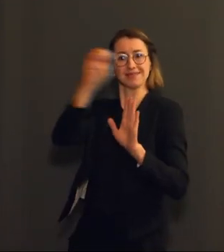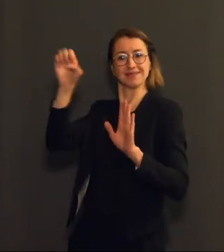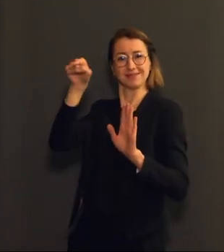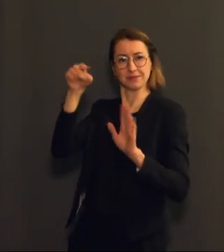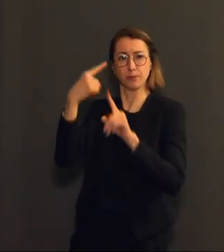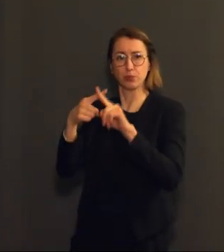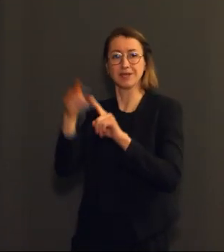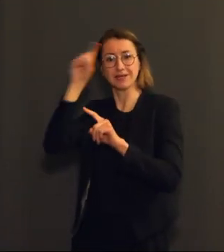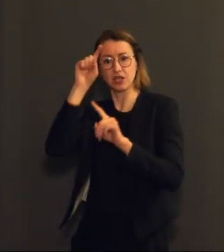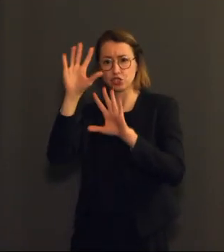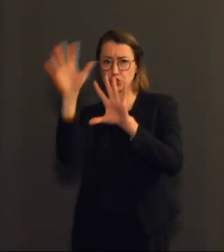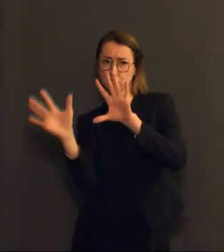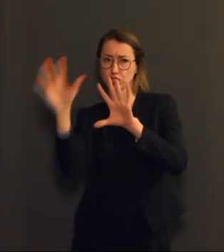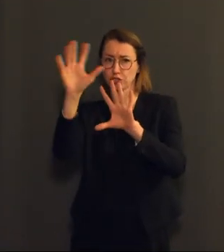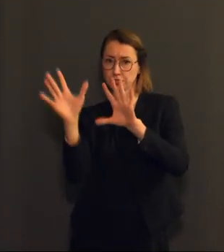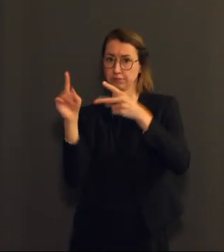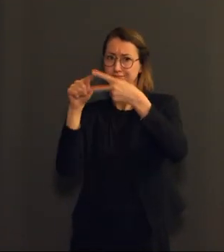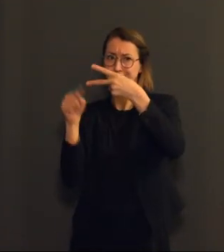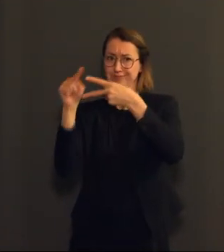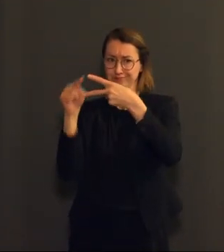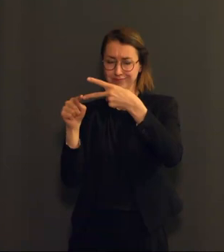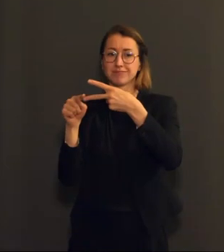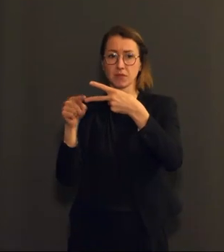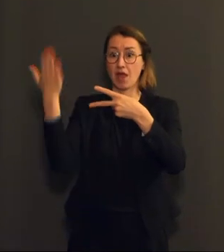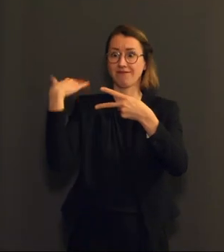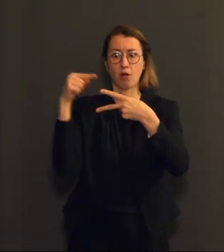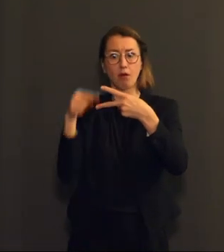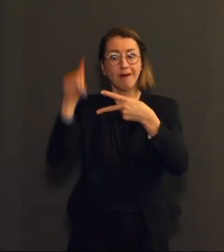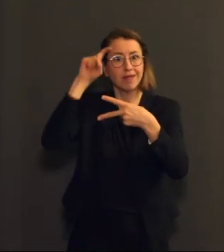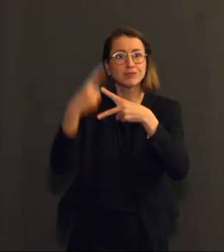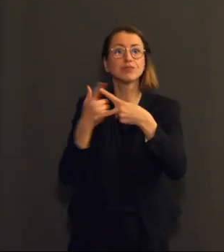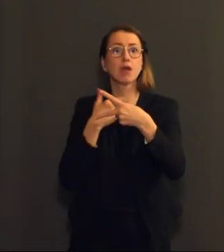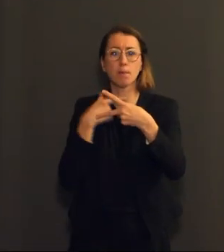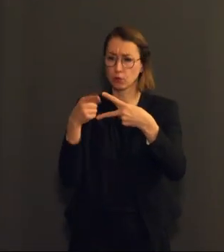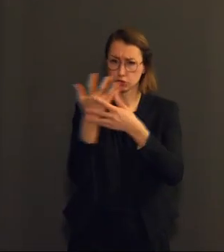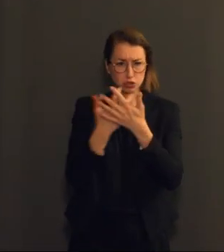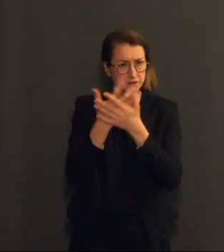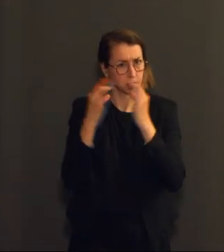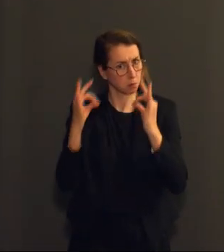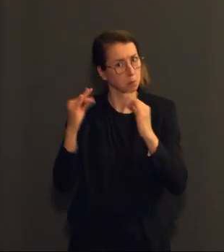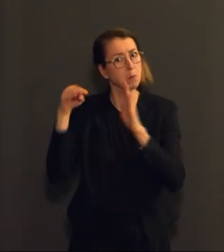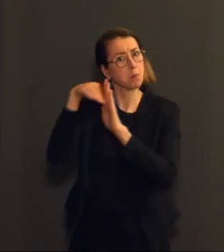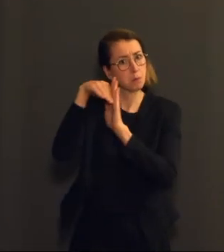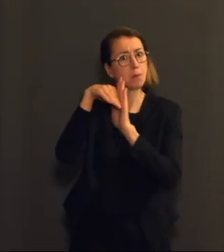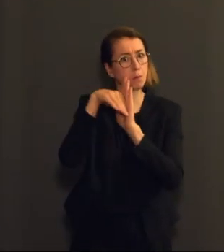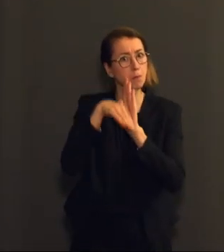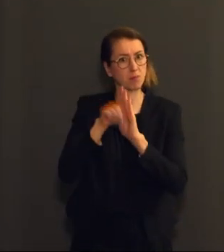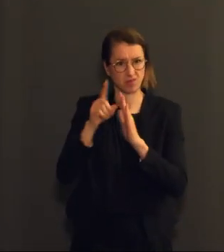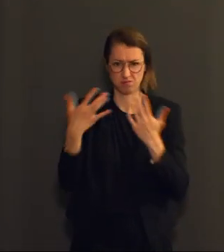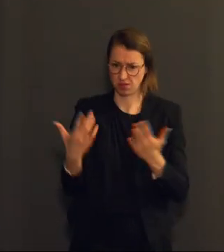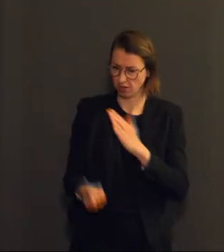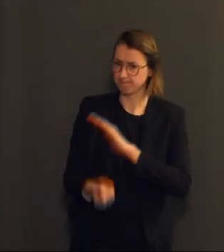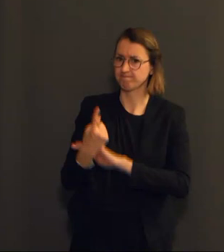Liège, qui étaient deux provinces qui performaient particulièrement bien jusqu'il y a peu avec des bons résultats, mais qui montrent maintenant des augmentations, on le